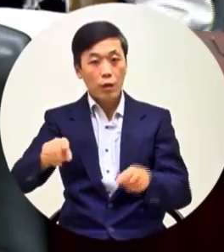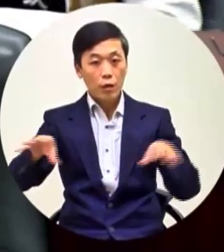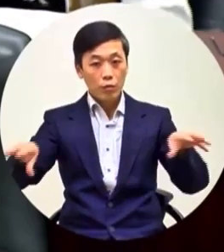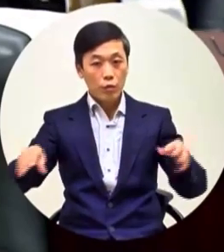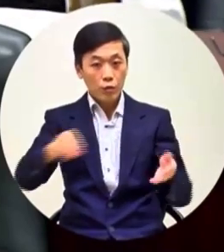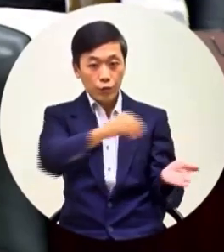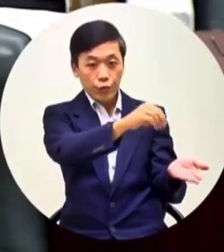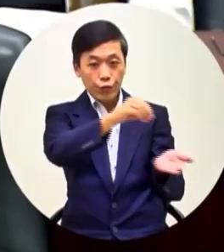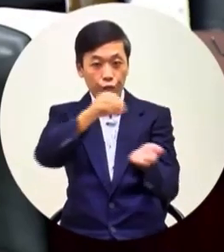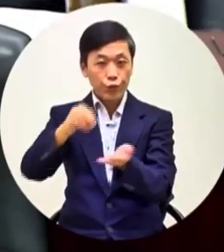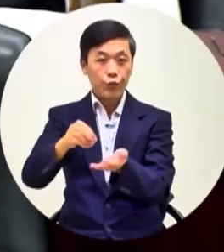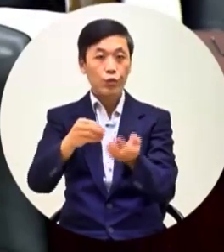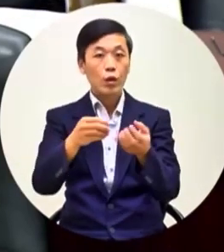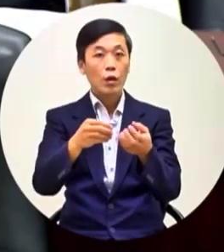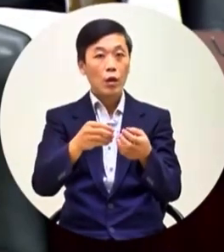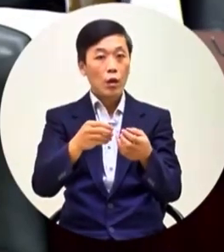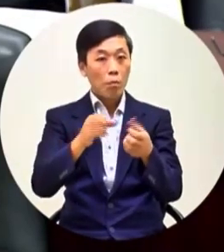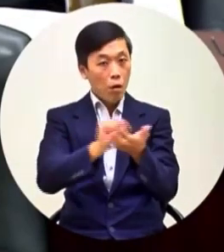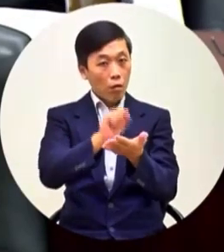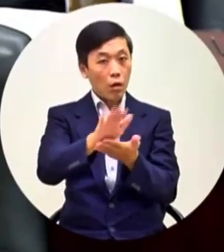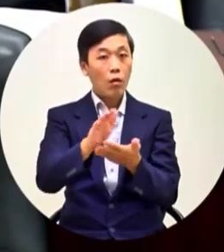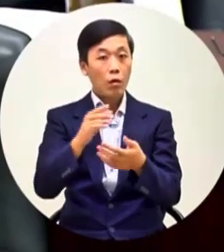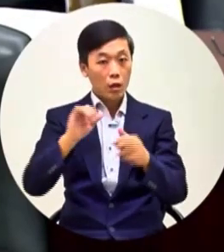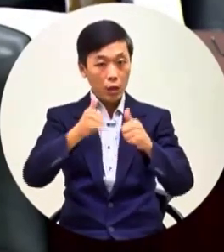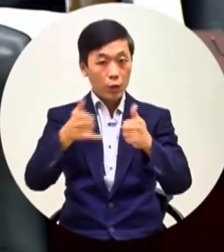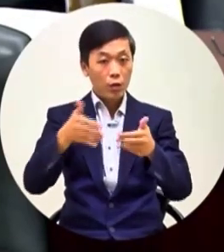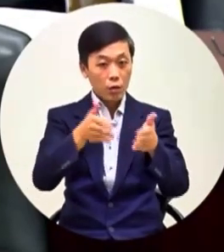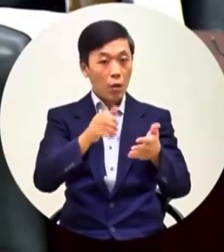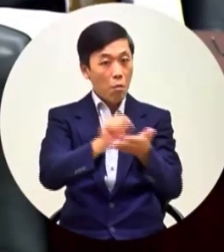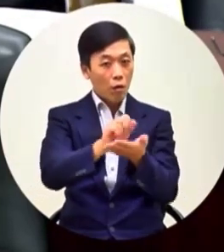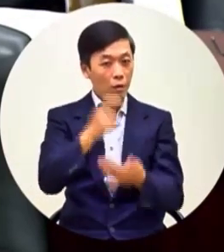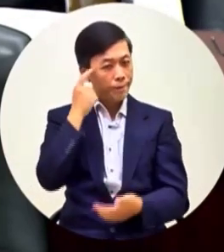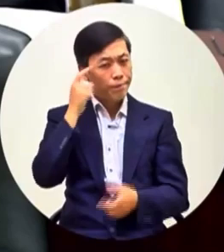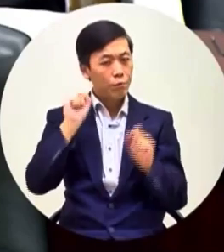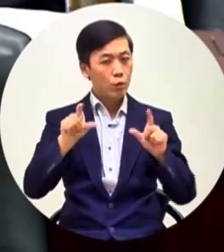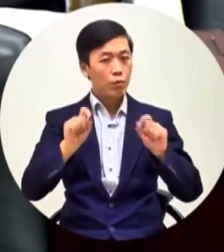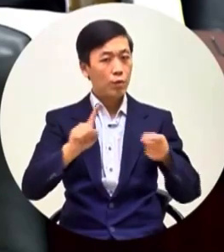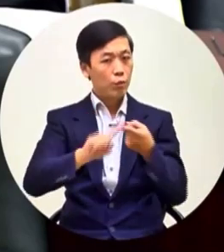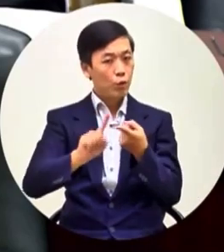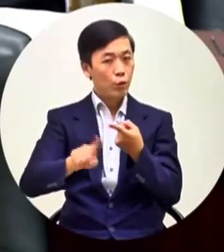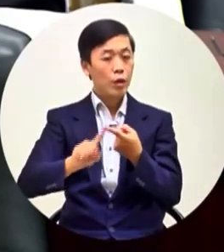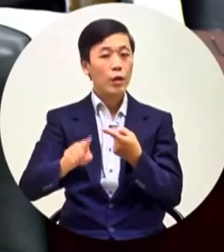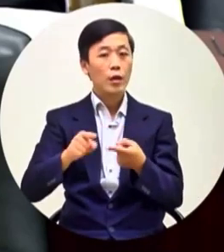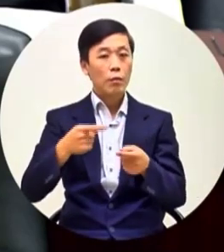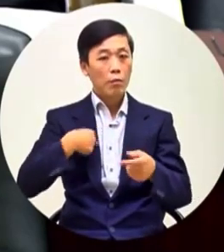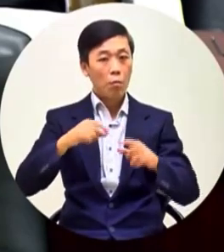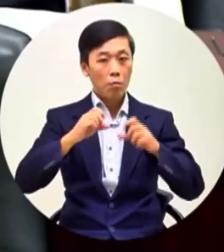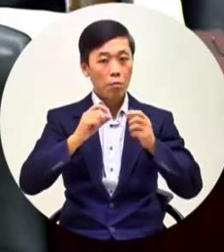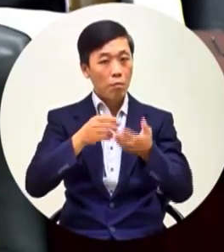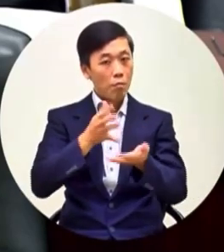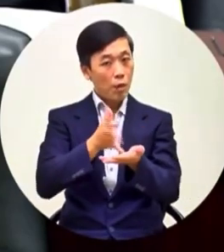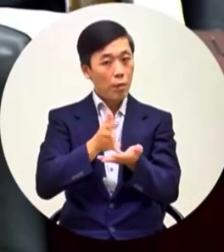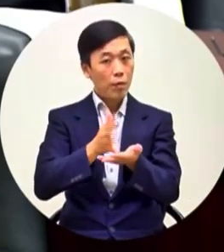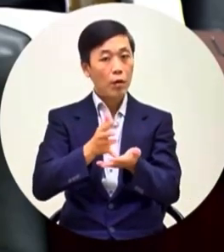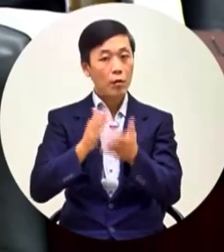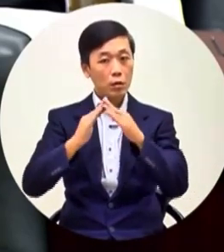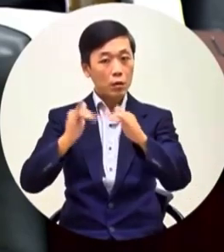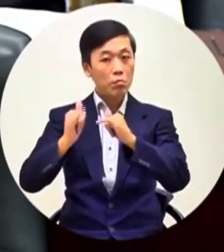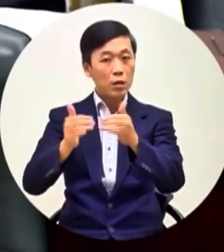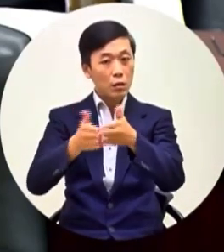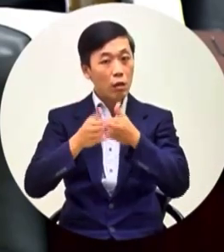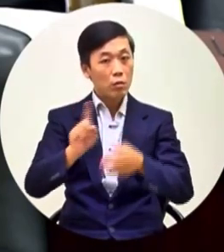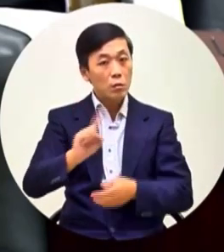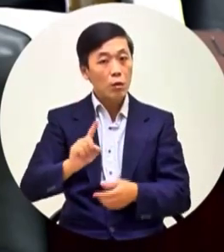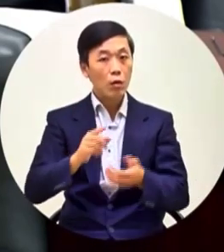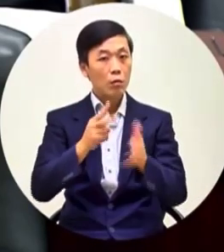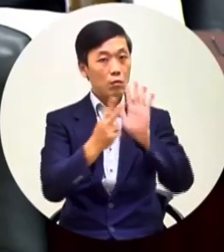议员对这些方案如果有意见，马上提出市民的需求是什么，在这边讲清楚，我们才可